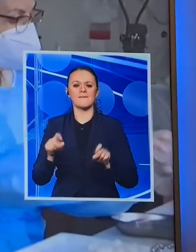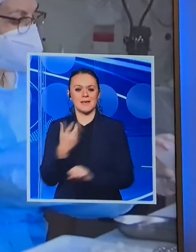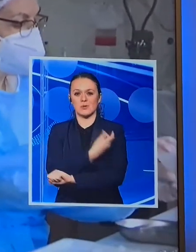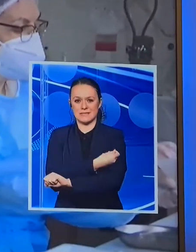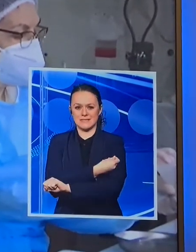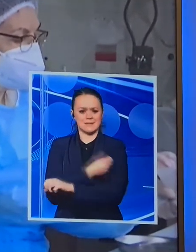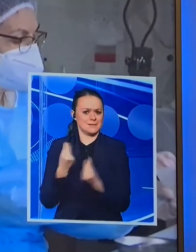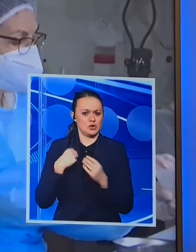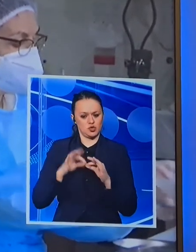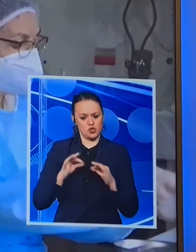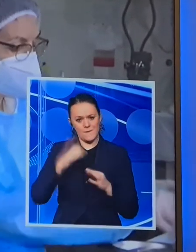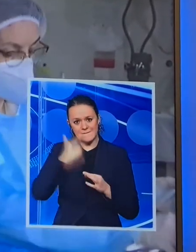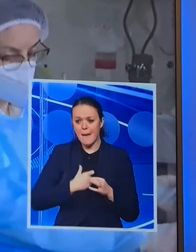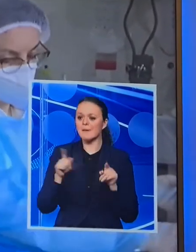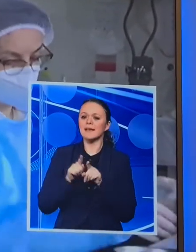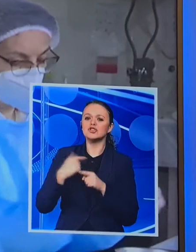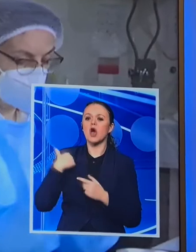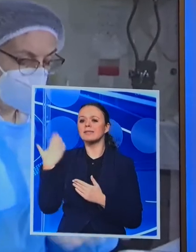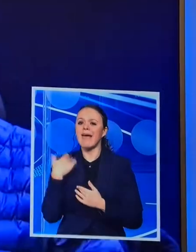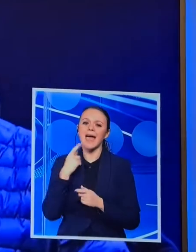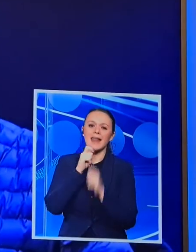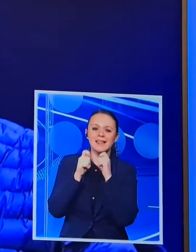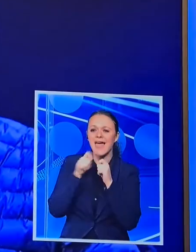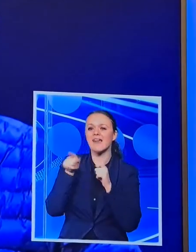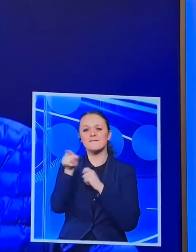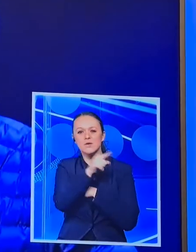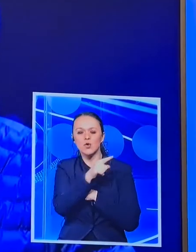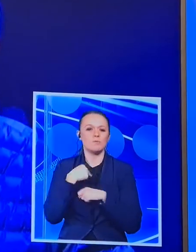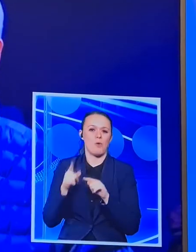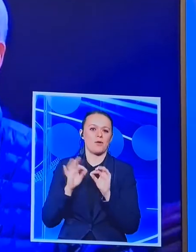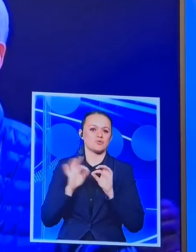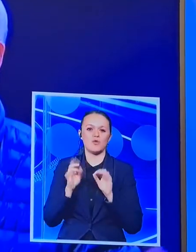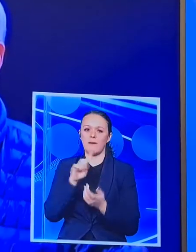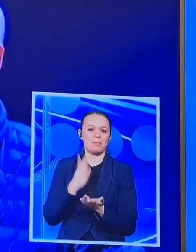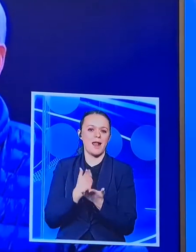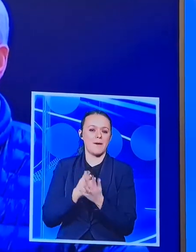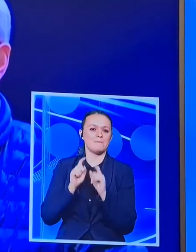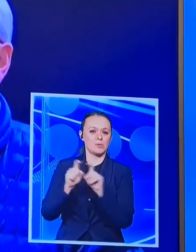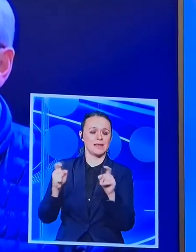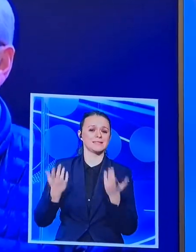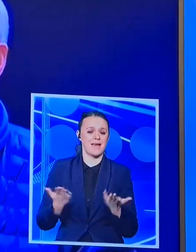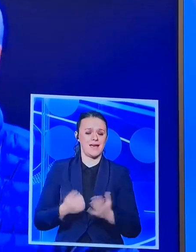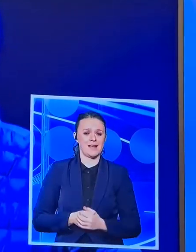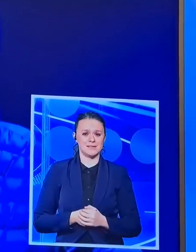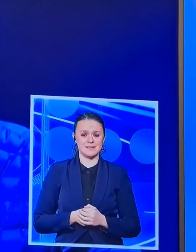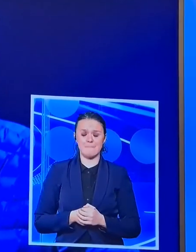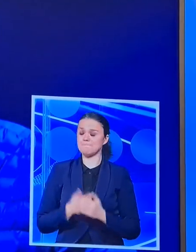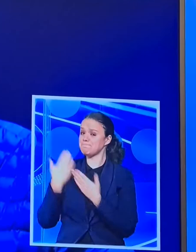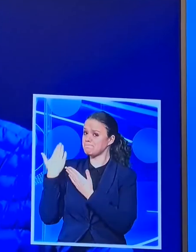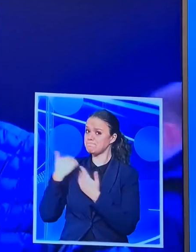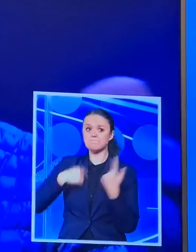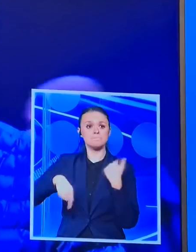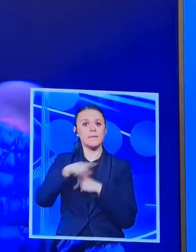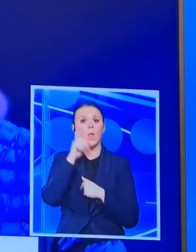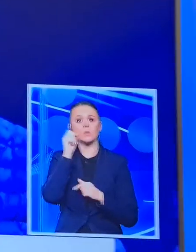zaštitio sebe, a i sve sagovornike sa kojima radim na terenu. Isto jako dobro ljudi znaju. Oni kad se danas vakcinišu sutra prek sutra,